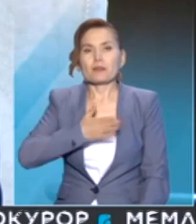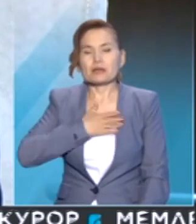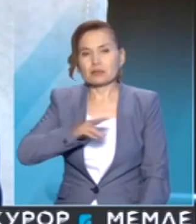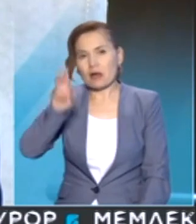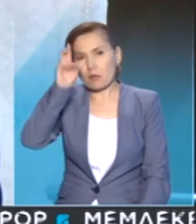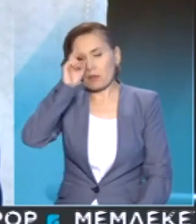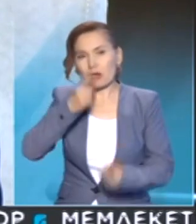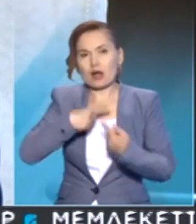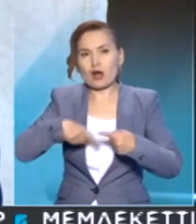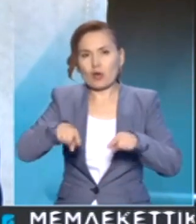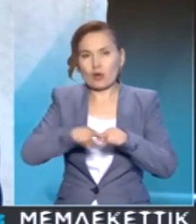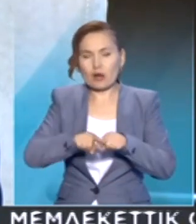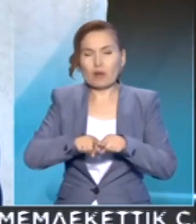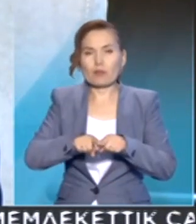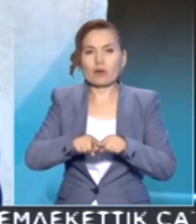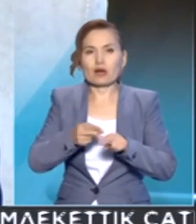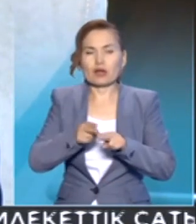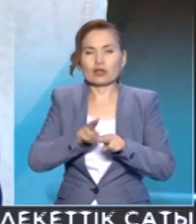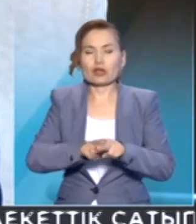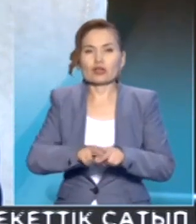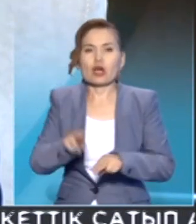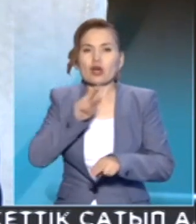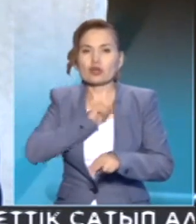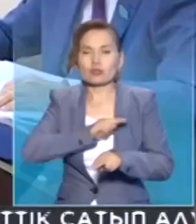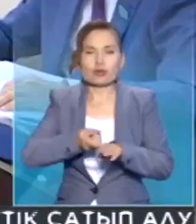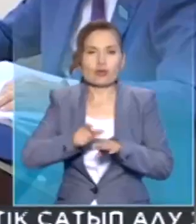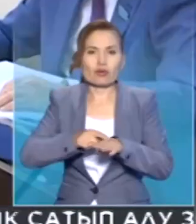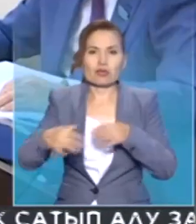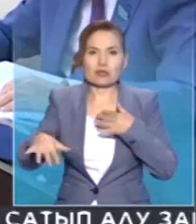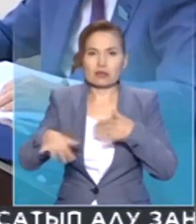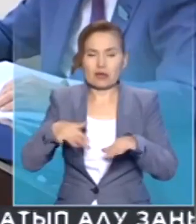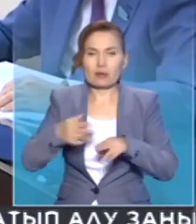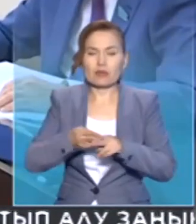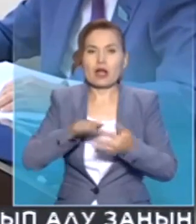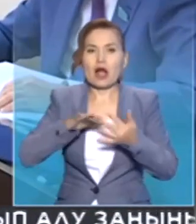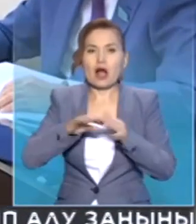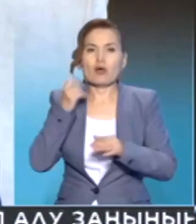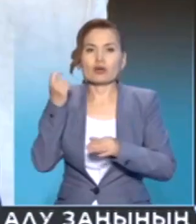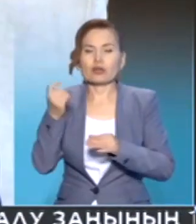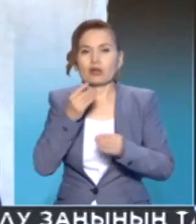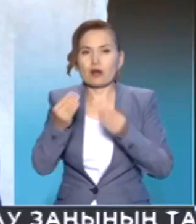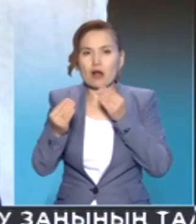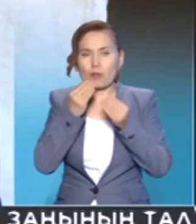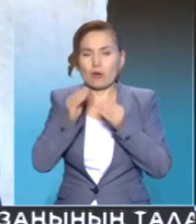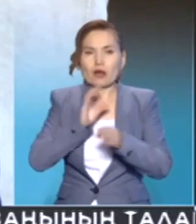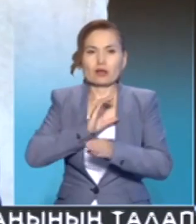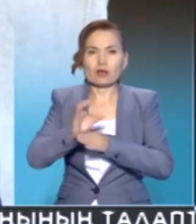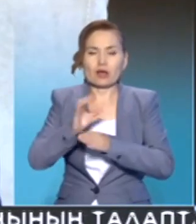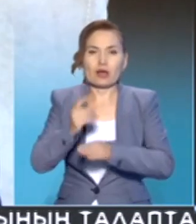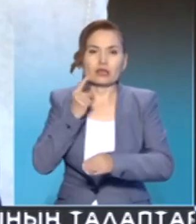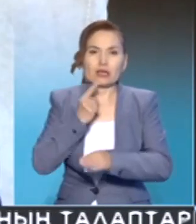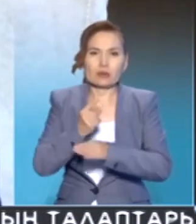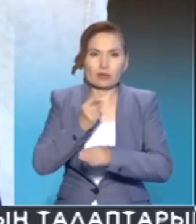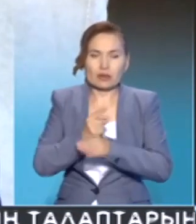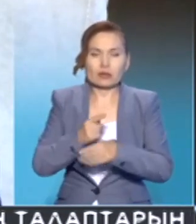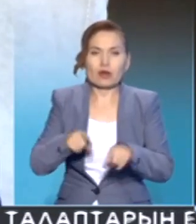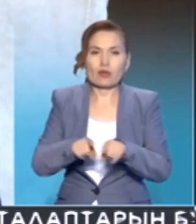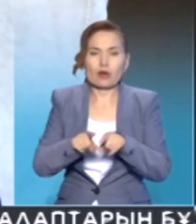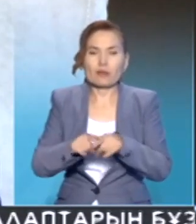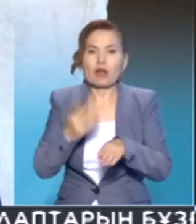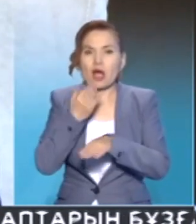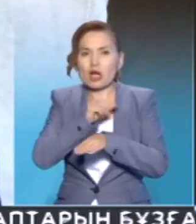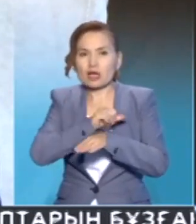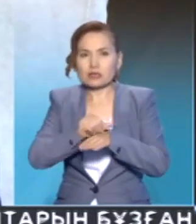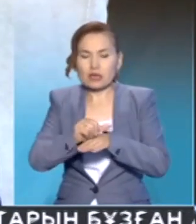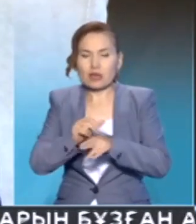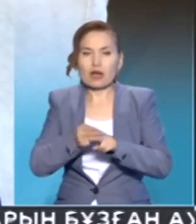органдарымыз өрт сөндіру әдісімен жұмыс істейді деп айтуға болады. Ауыл шаруашылық тауарларын экспорттауға тыйым салу және экспорттық